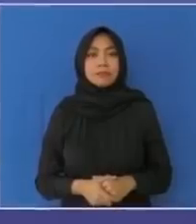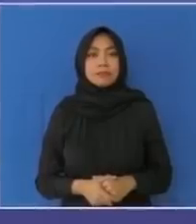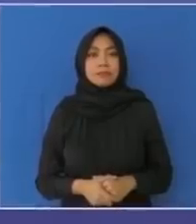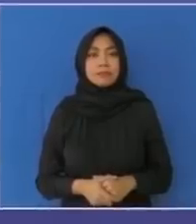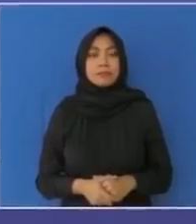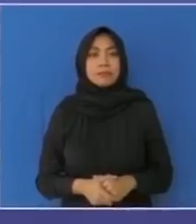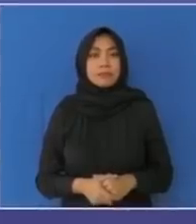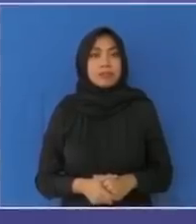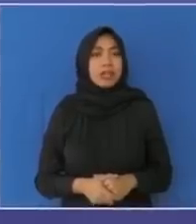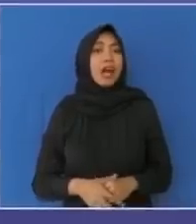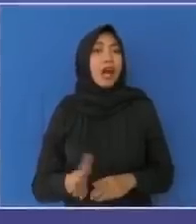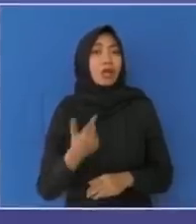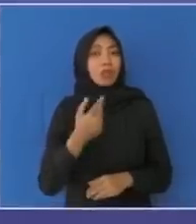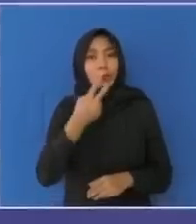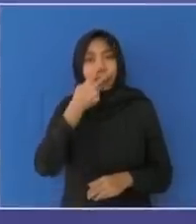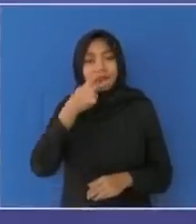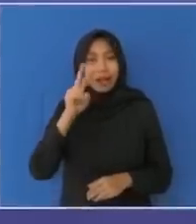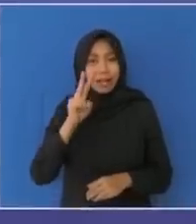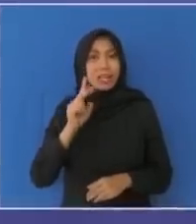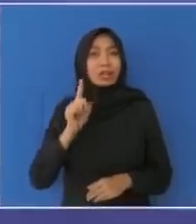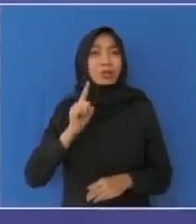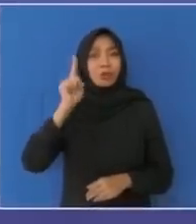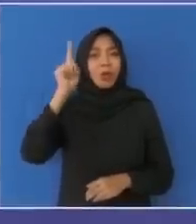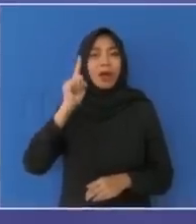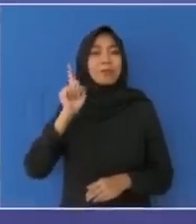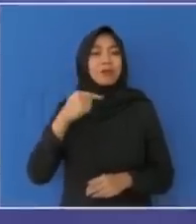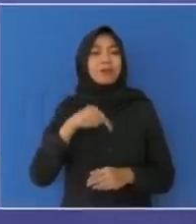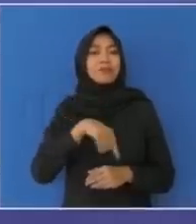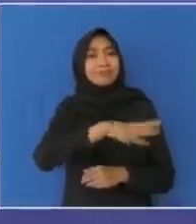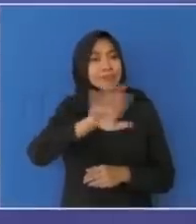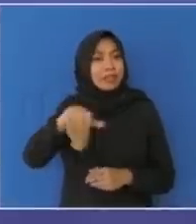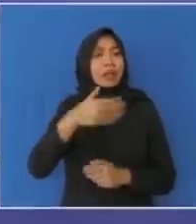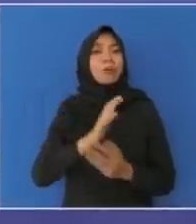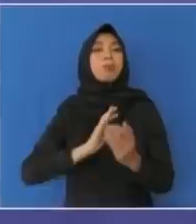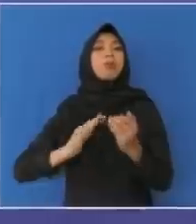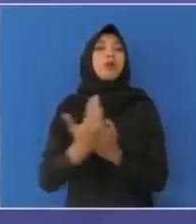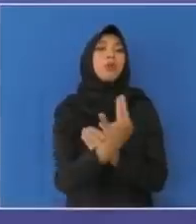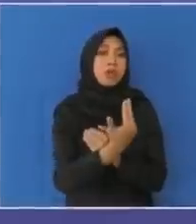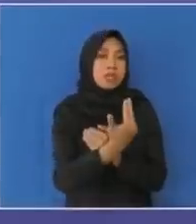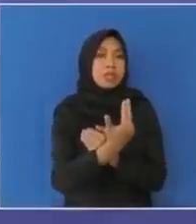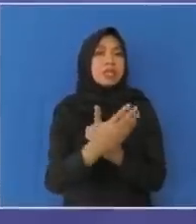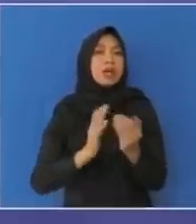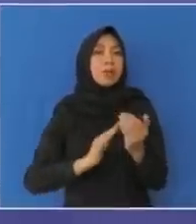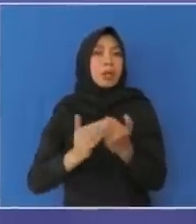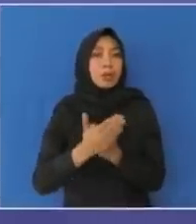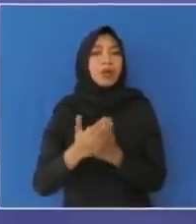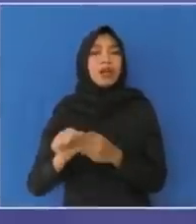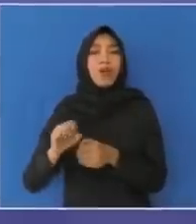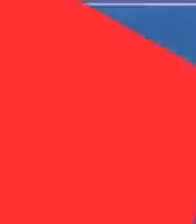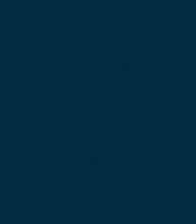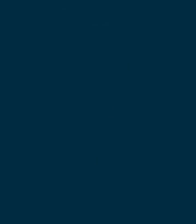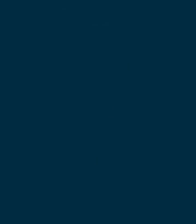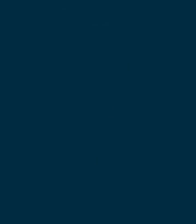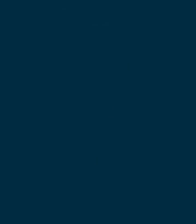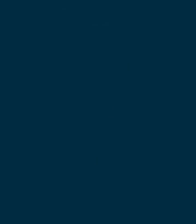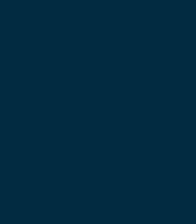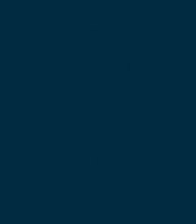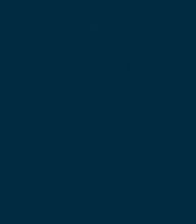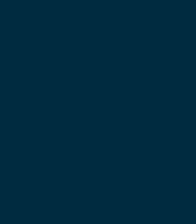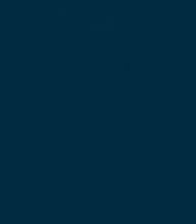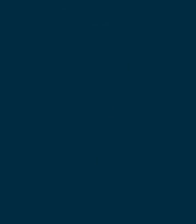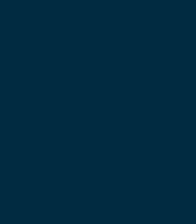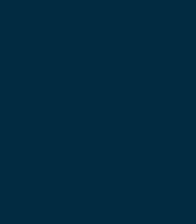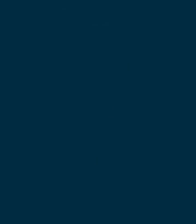Tuhan Yang Mahakuasa pasti akan melindungi kita dan pasti kita bisa mengatasinya terima